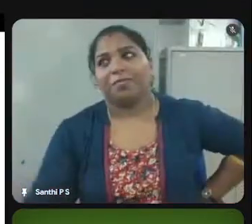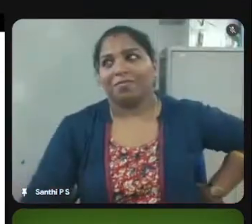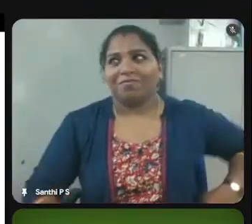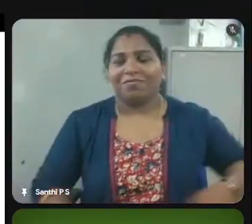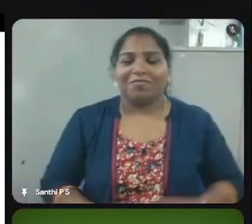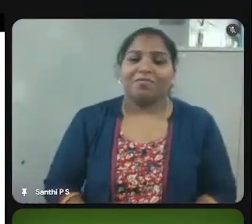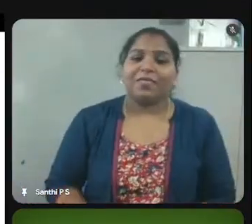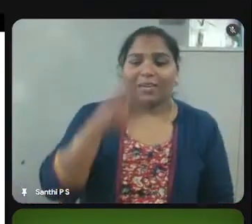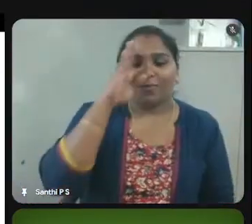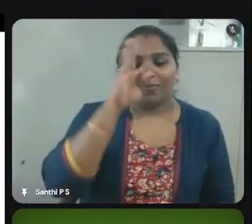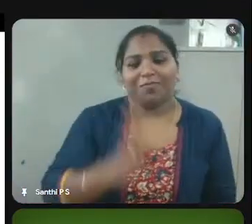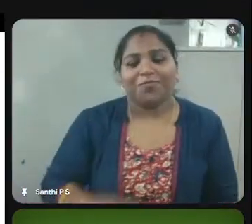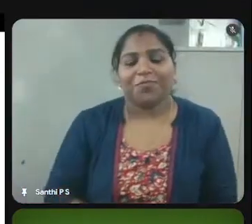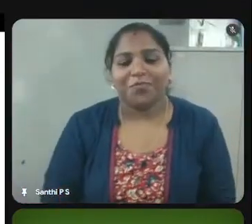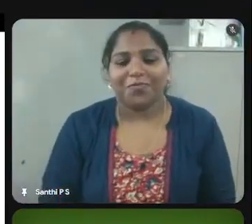ഹലോ,